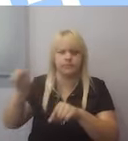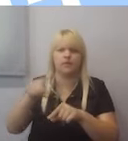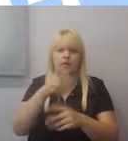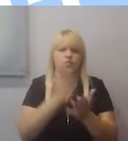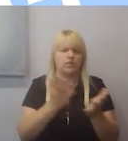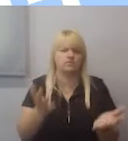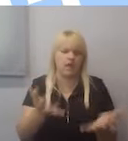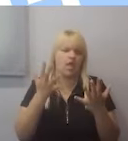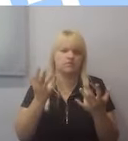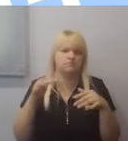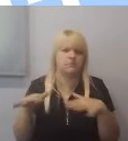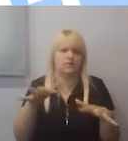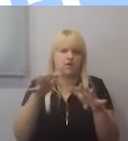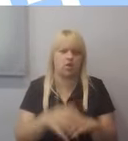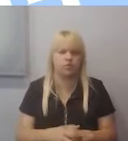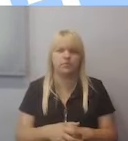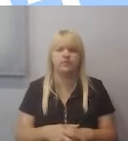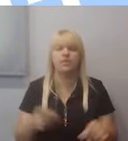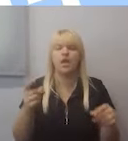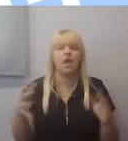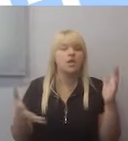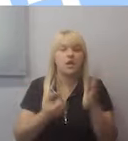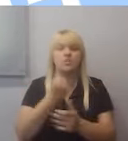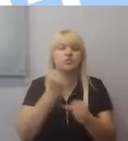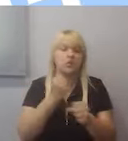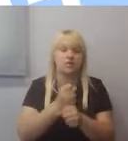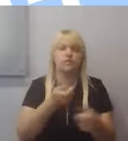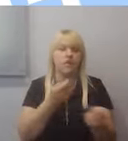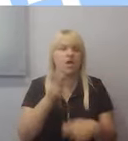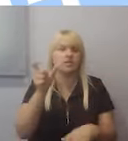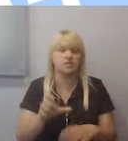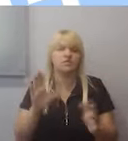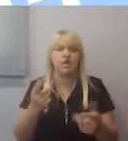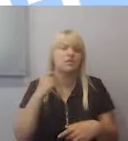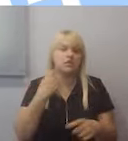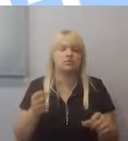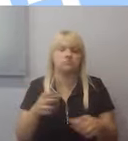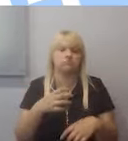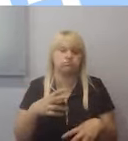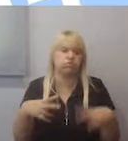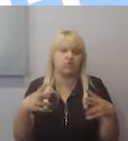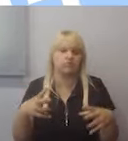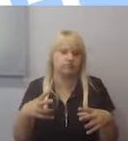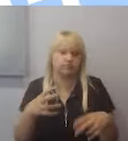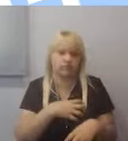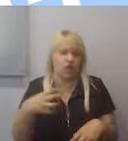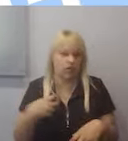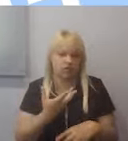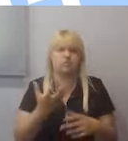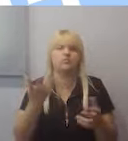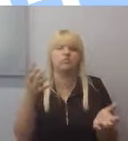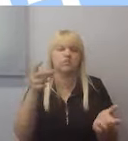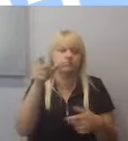pasākumi glābšanas darba vadītājs vai krīzes pārvaldīšanas subjekts informē pašvaldību par evakuācijas lēmumu pieņemšanu